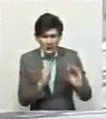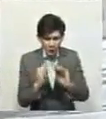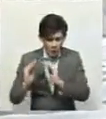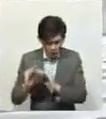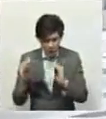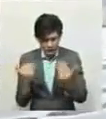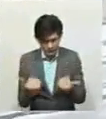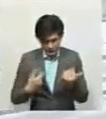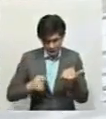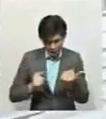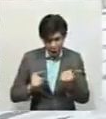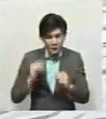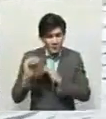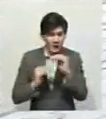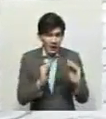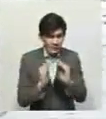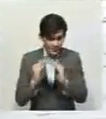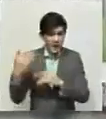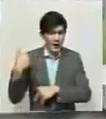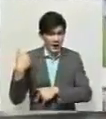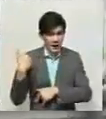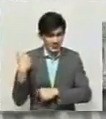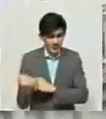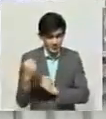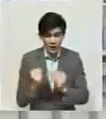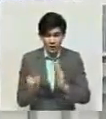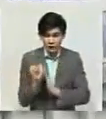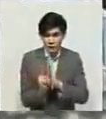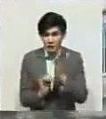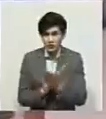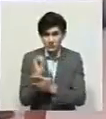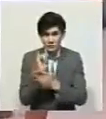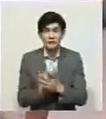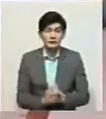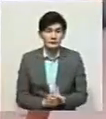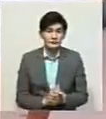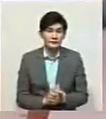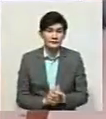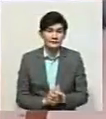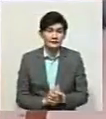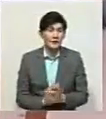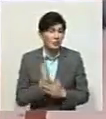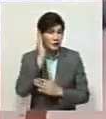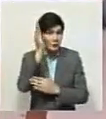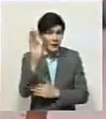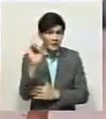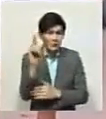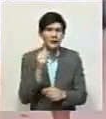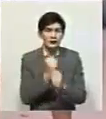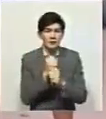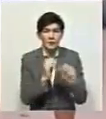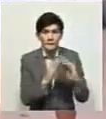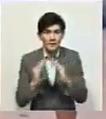ริมคลองจะได้รับการพัฒนาที่อยู่อาศัยให้เป็นหลักแหล่งและถูกกฎหมายค่ะ ค่ะและภายหลังจากนี้ค่ะในการสร้